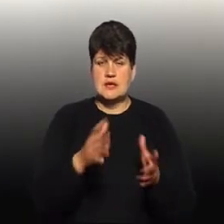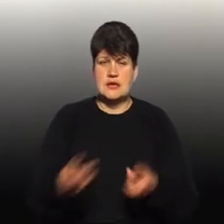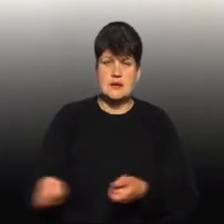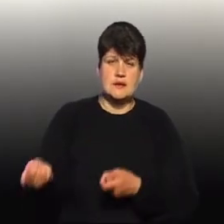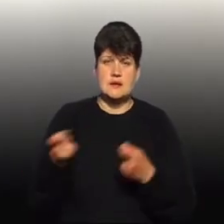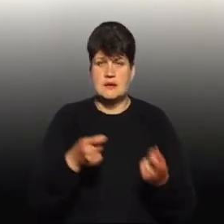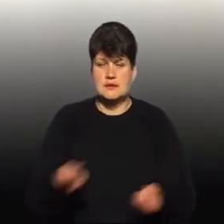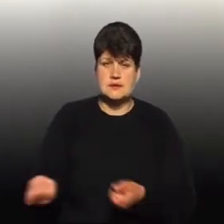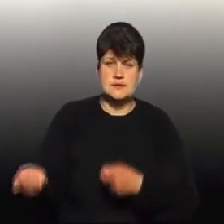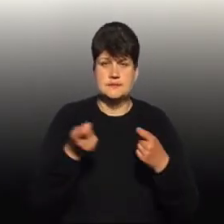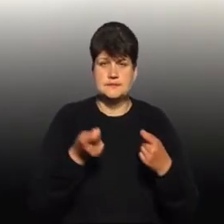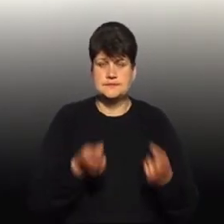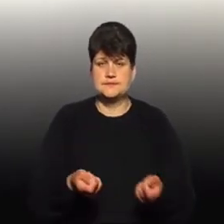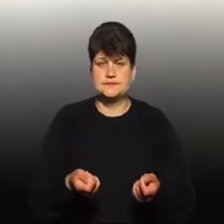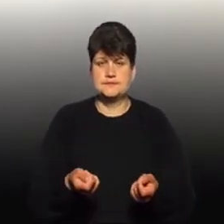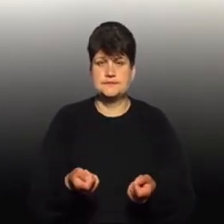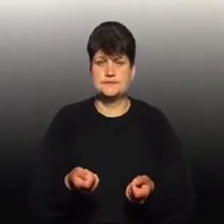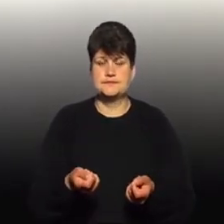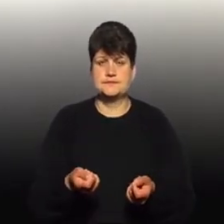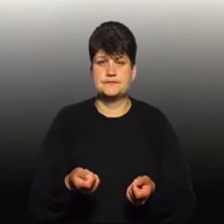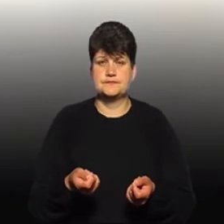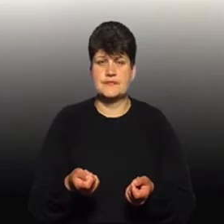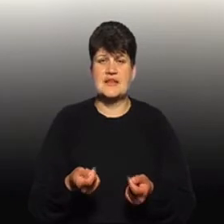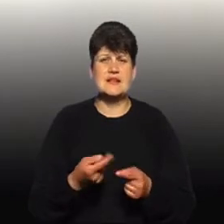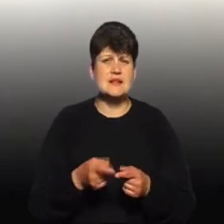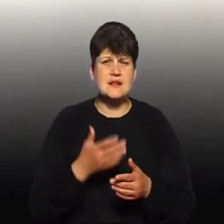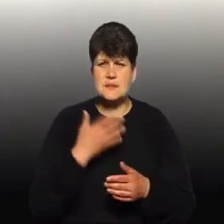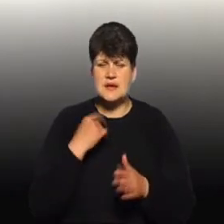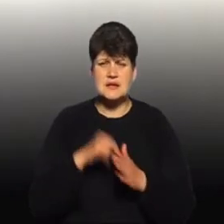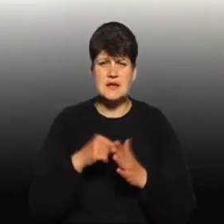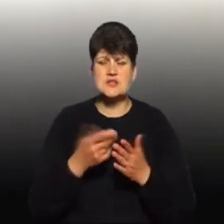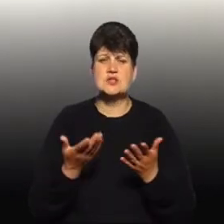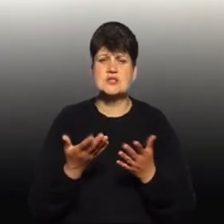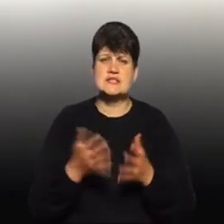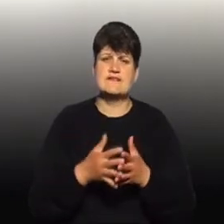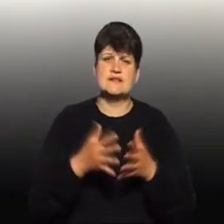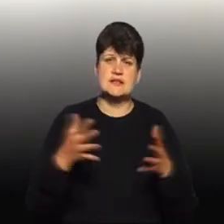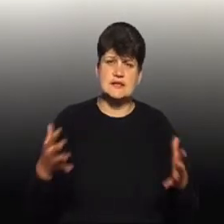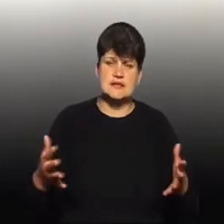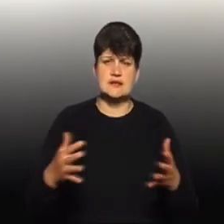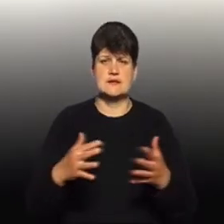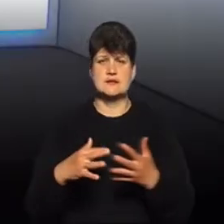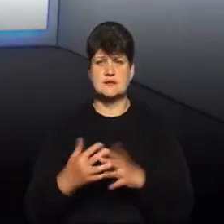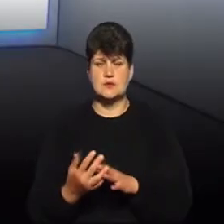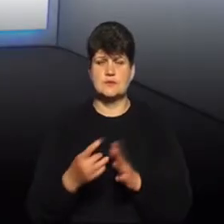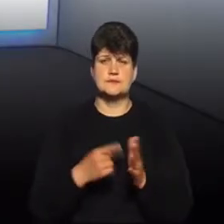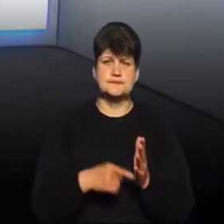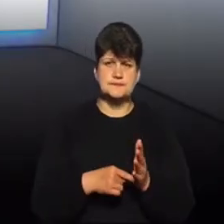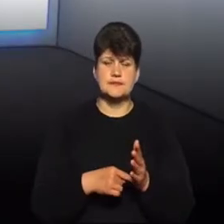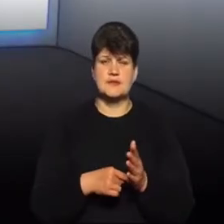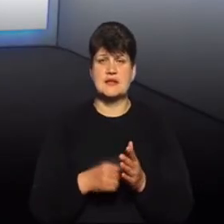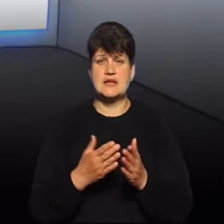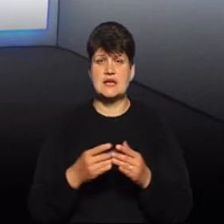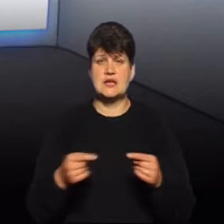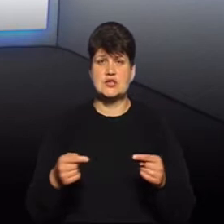з населених пунктів. Немає значення, чи це великий населений пункт, чи це невеликий населений пункт. Є чітко прописані